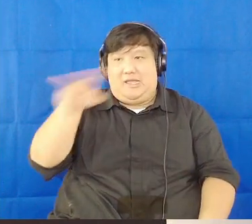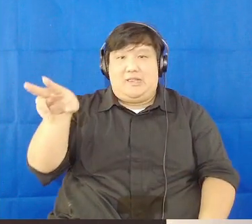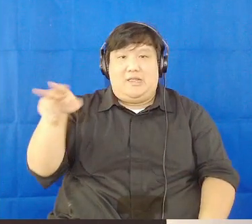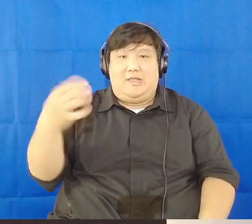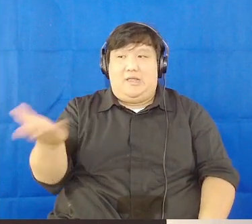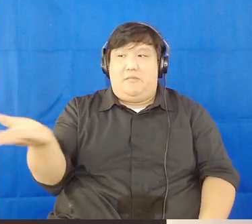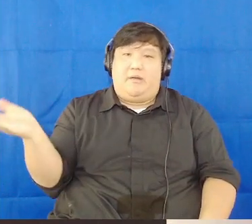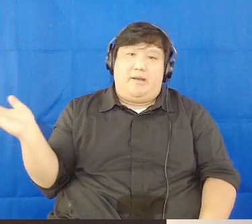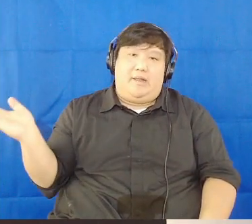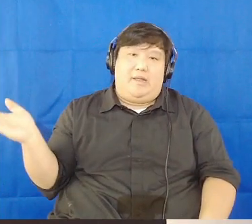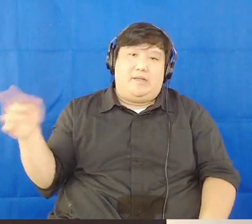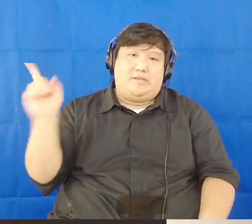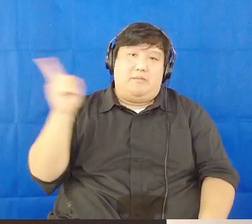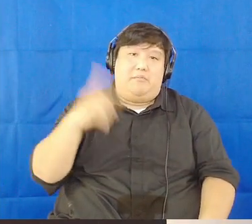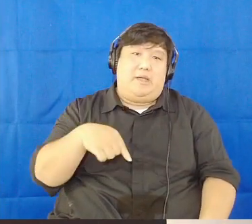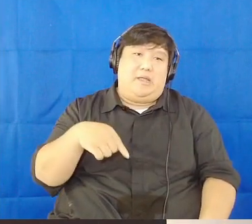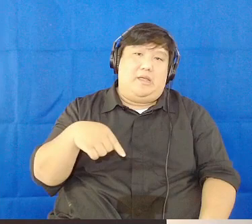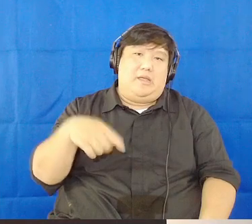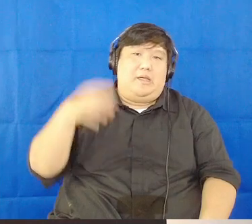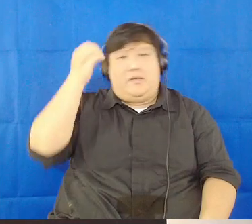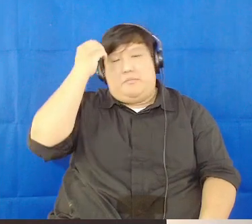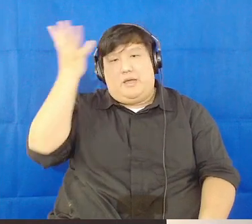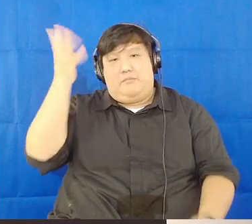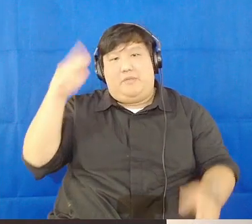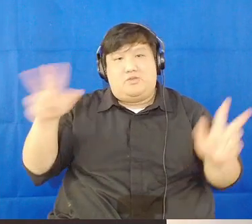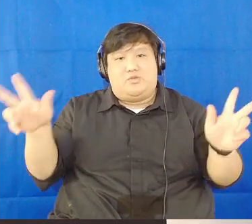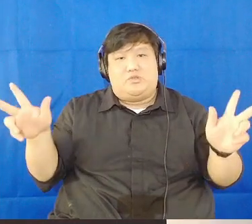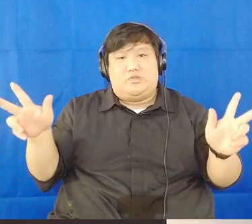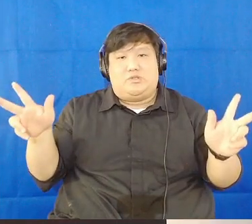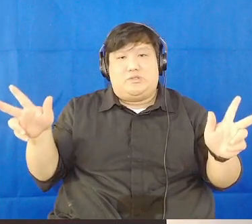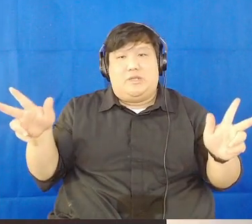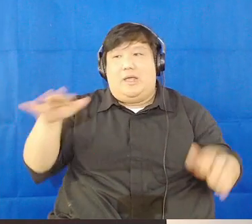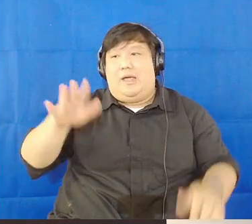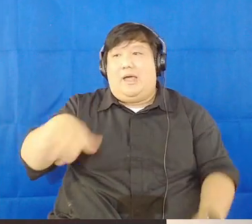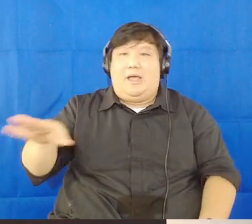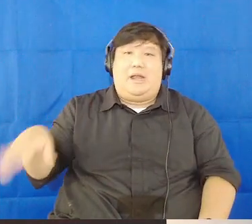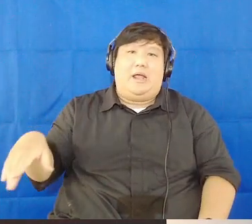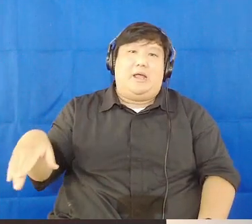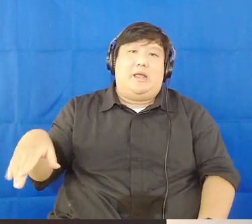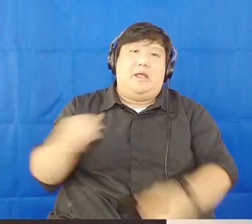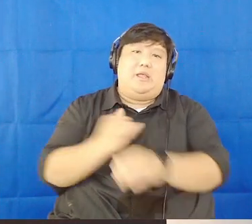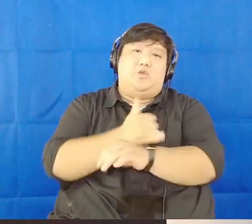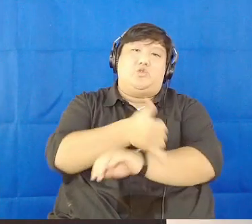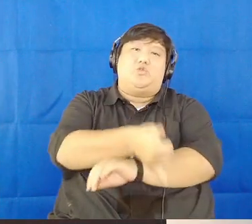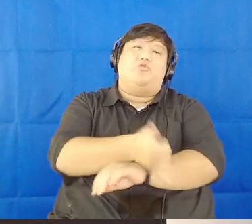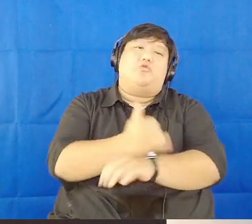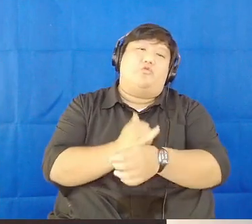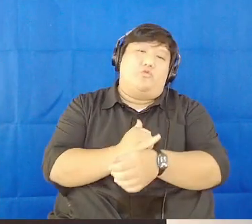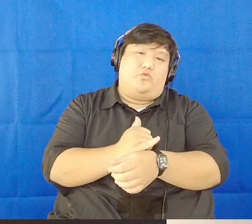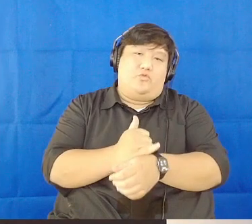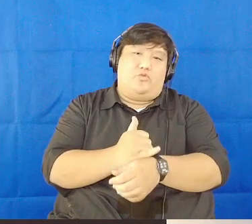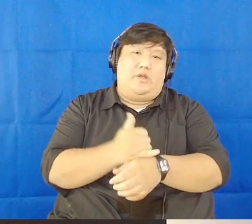kan anaknya Yusuf. Gitu kan. Ada kepekaan batin yang tidak